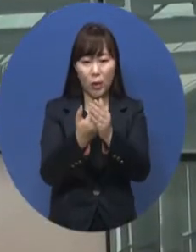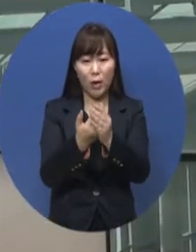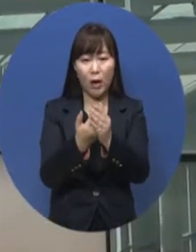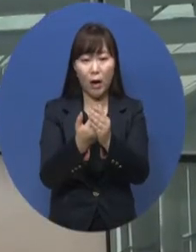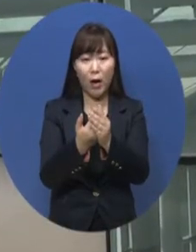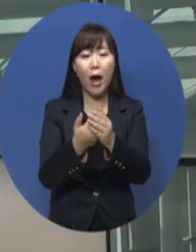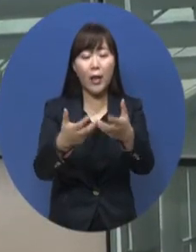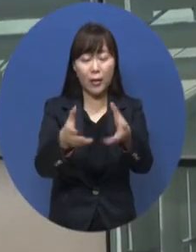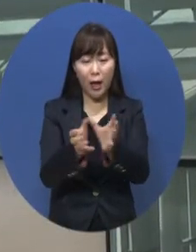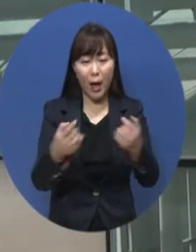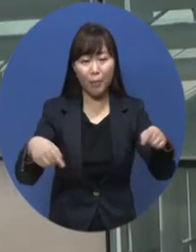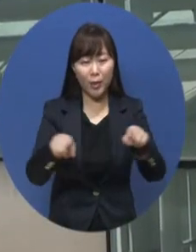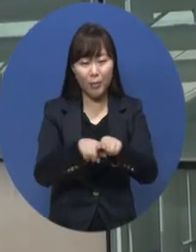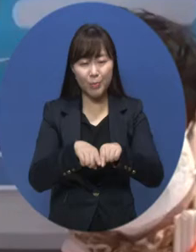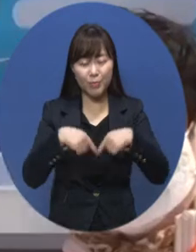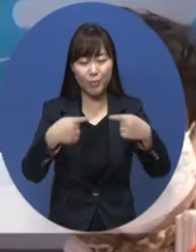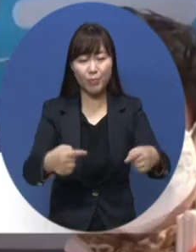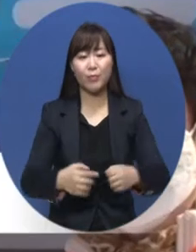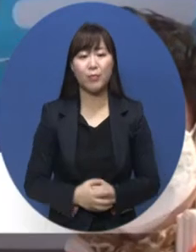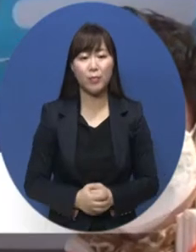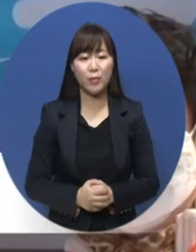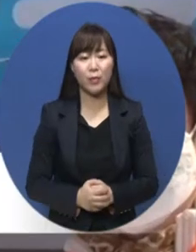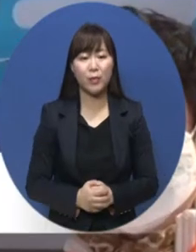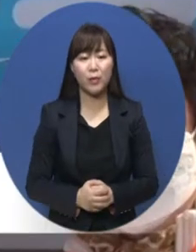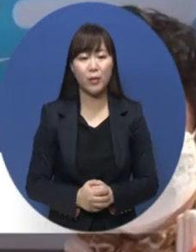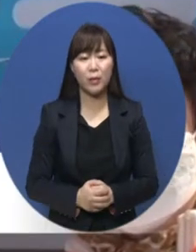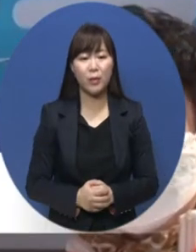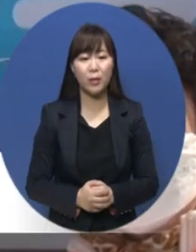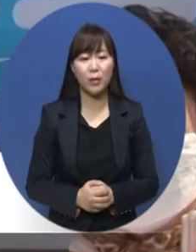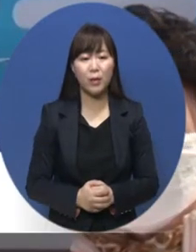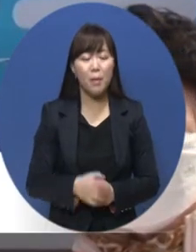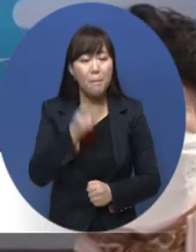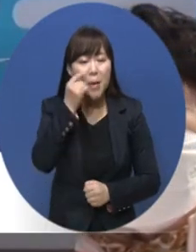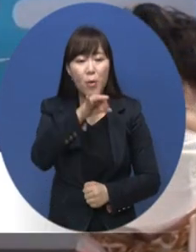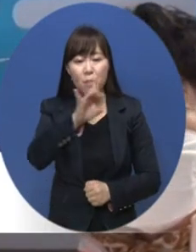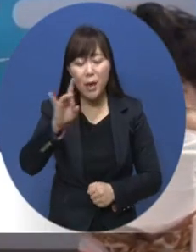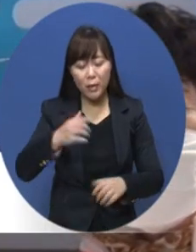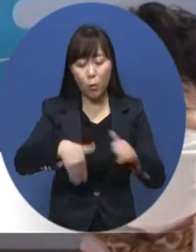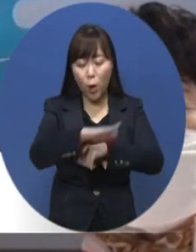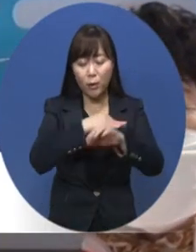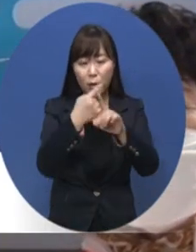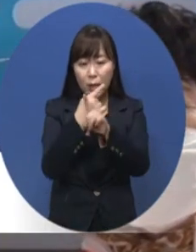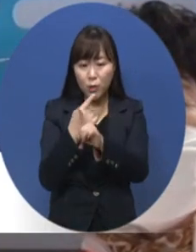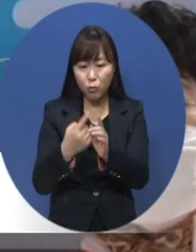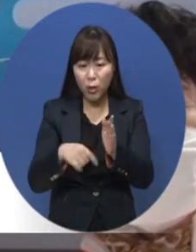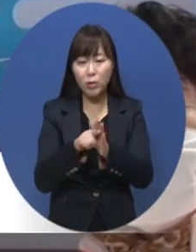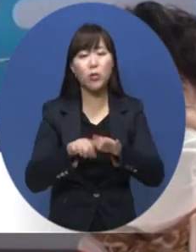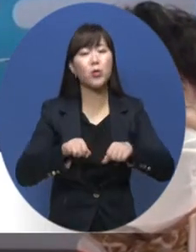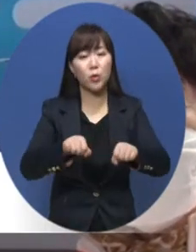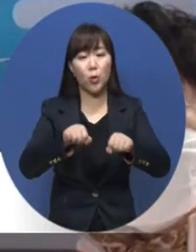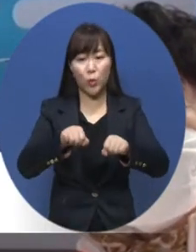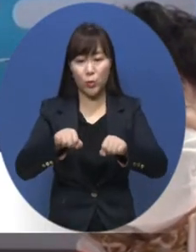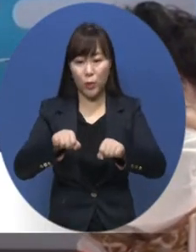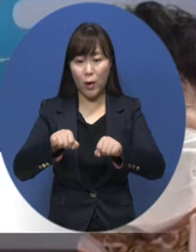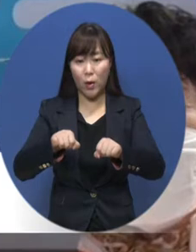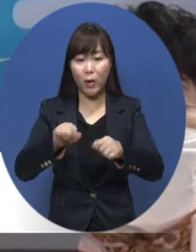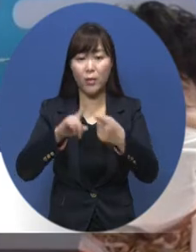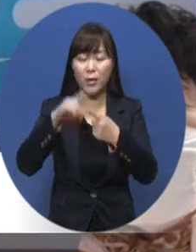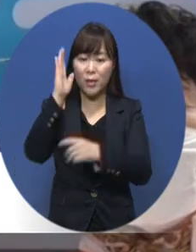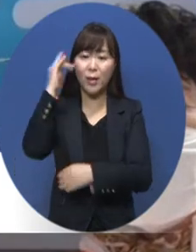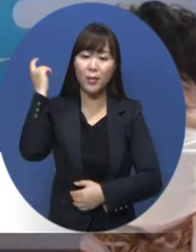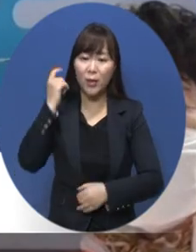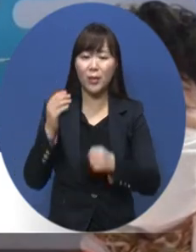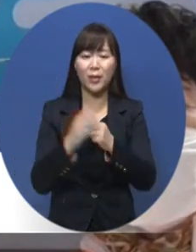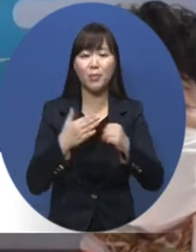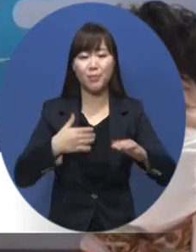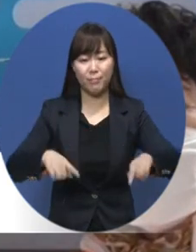대청소에 참여해 힘을 보탰습니다. 매월 노숙자분들의 환경 개선을 위해서 청소하고 있다는 얘기를 들어서